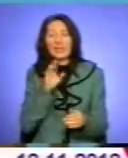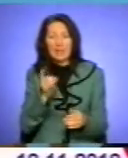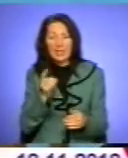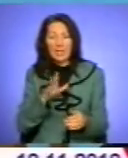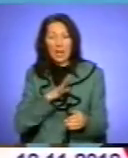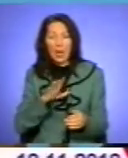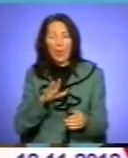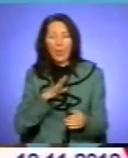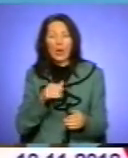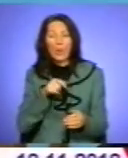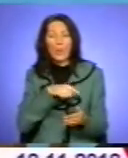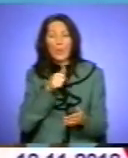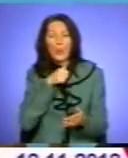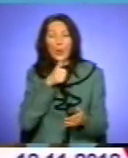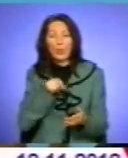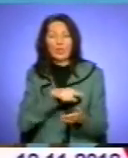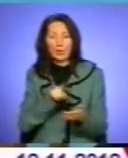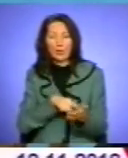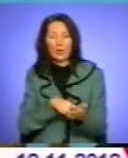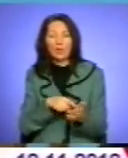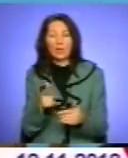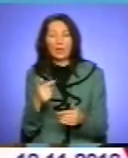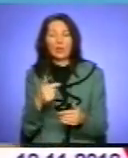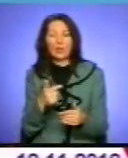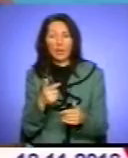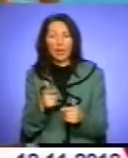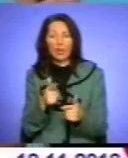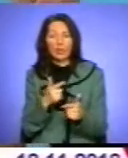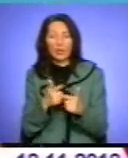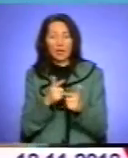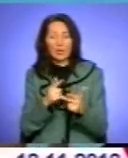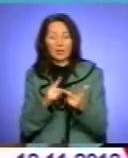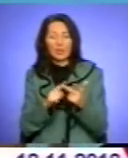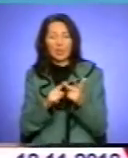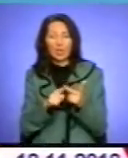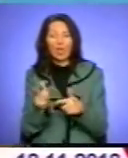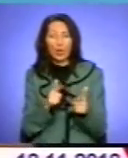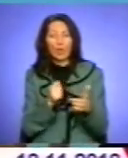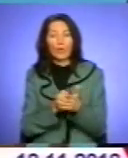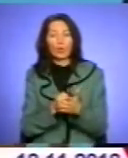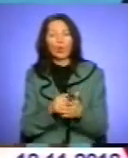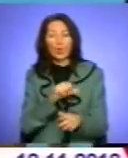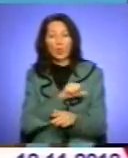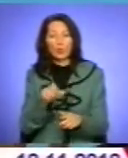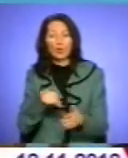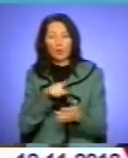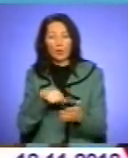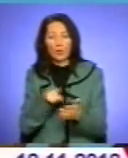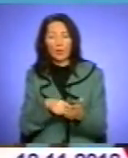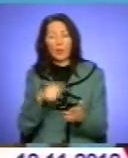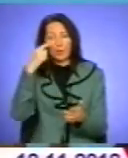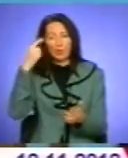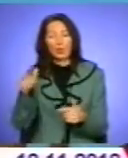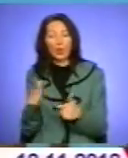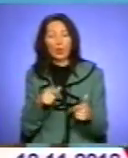тестування, мінімум на дві третини готова до зовнішнього оцінювання. Тому що психологічно вона готова, технологічно